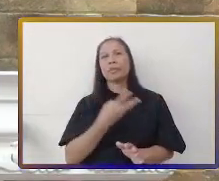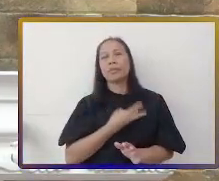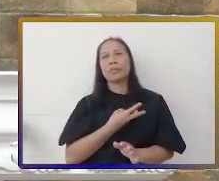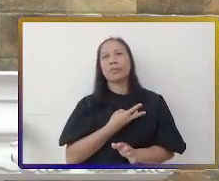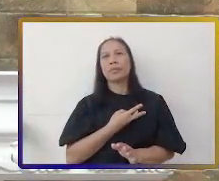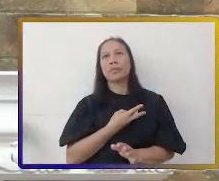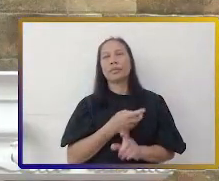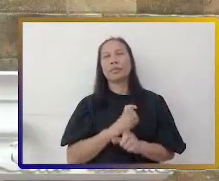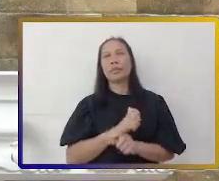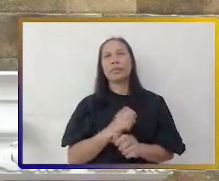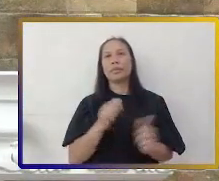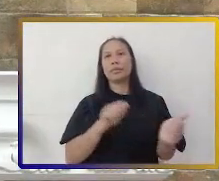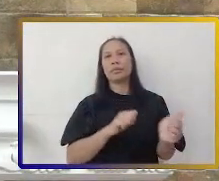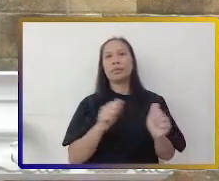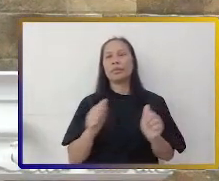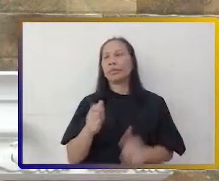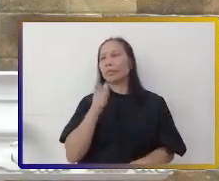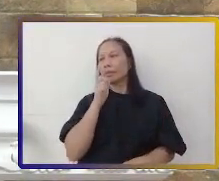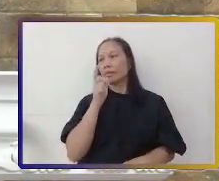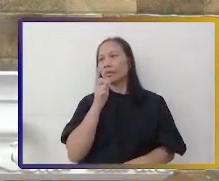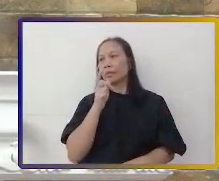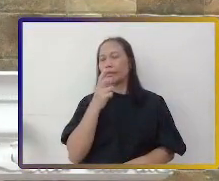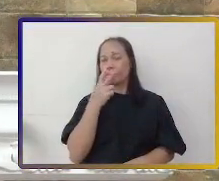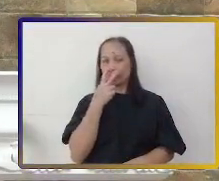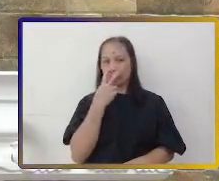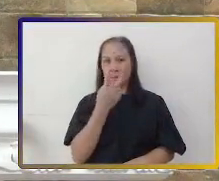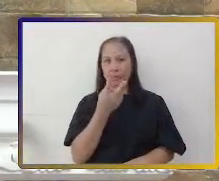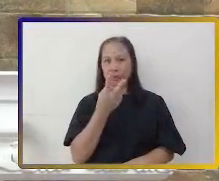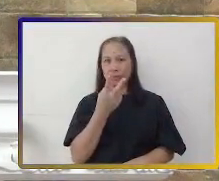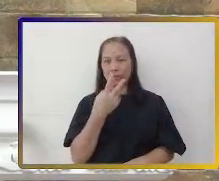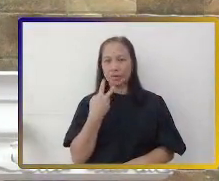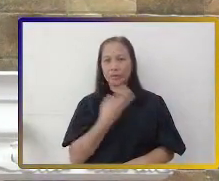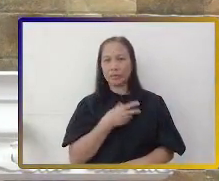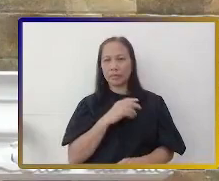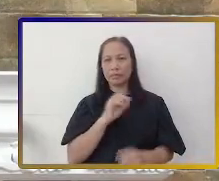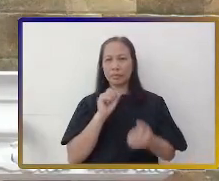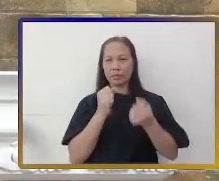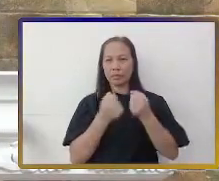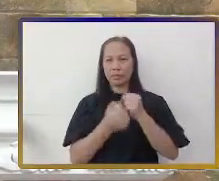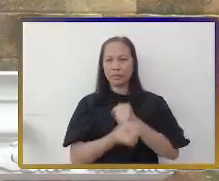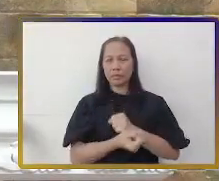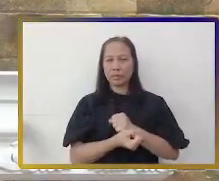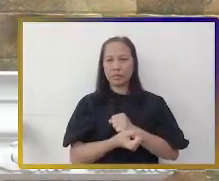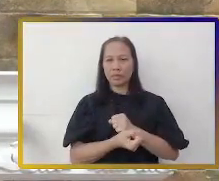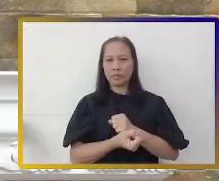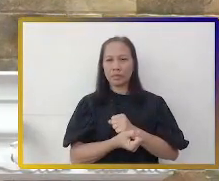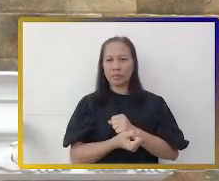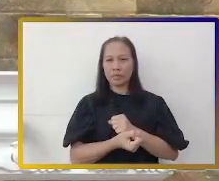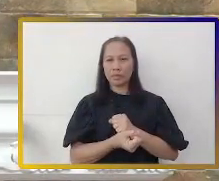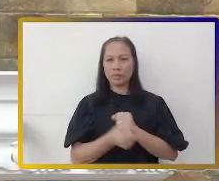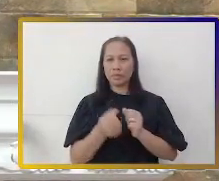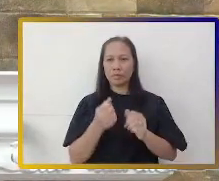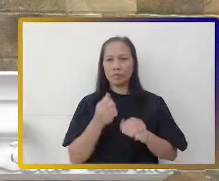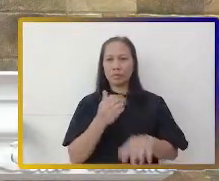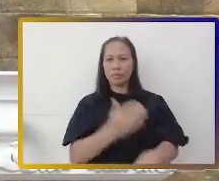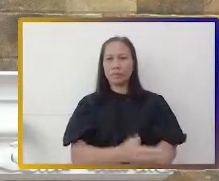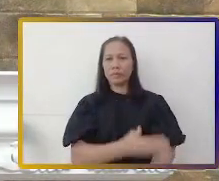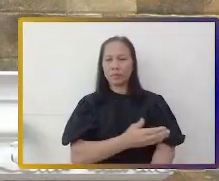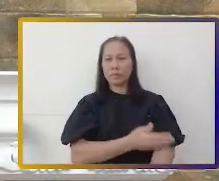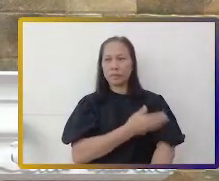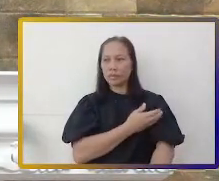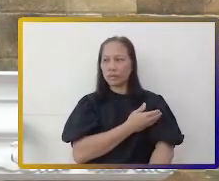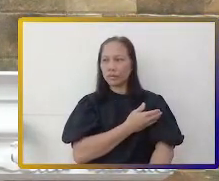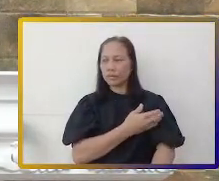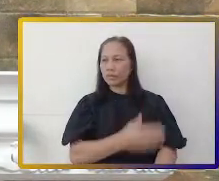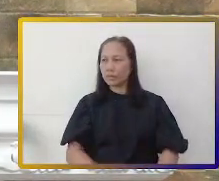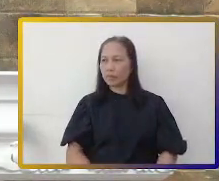ranch nakita natin yung kapag yung pagbabago nakita natin yung progress nakita natin lahat yan mga